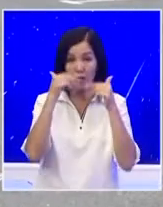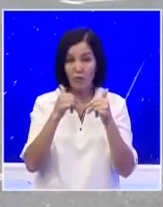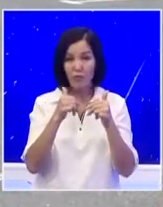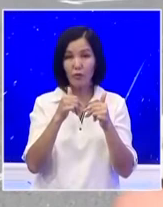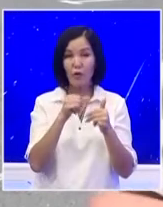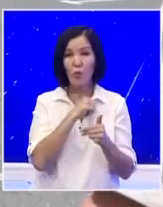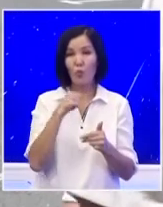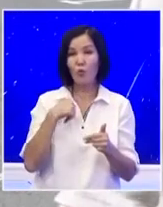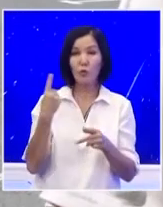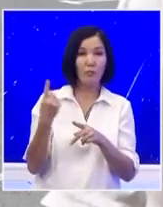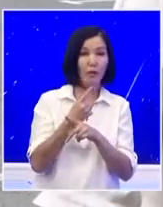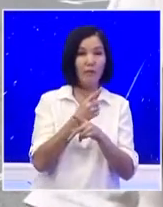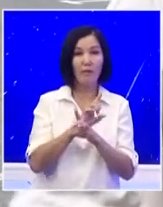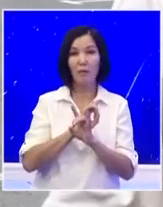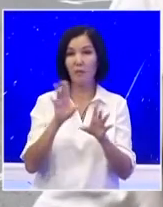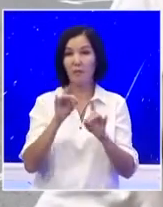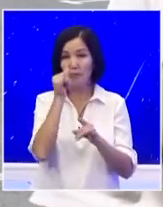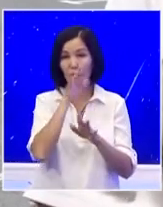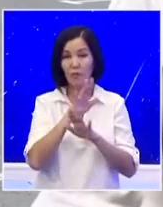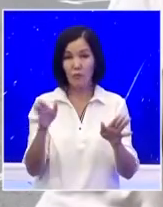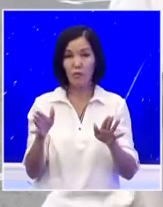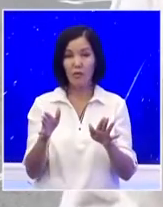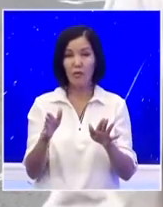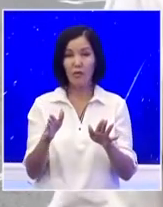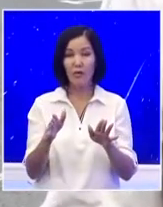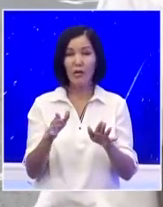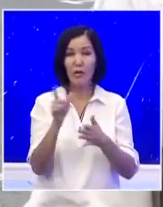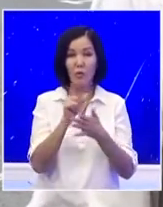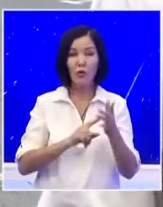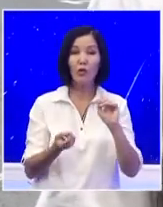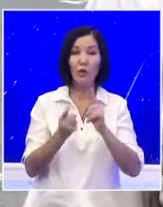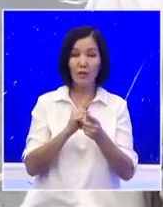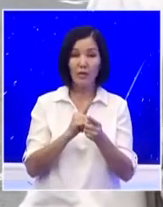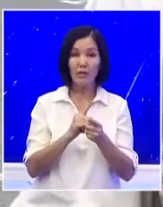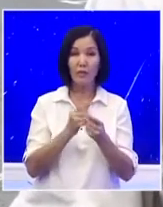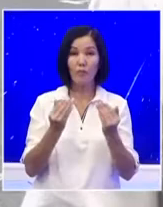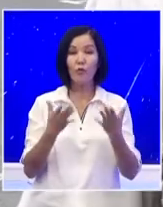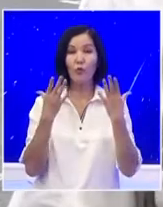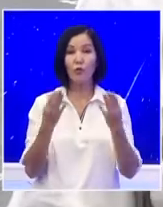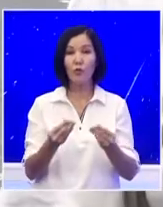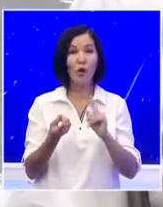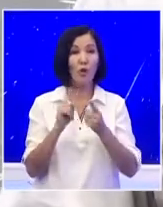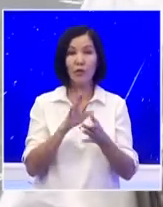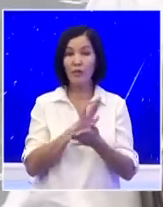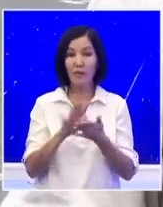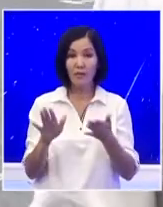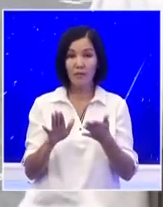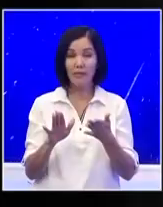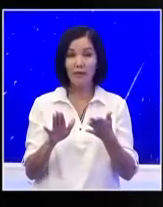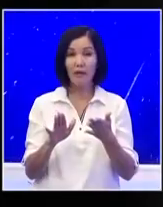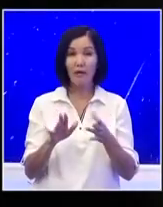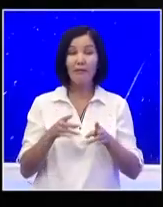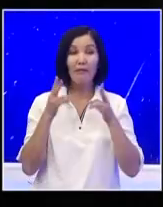үлгі тұтып жазғаны, әрине бұл өлеңді аударғанда бүгінгі күні біз оны аударма деп емес, нәзиралық шығарма деп